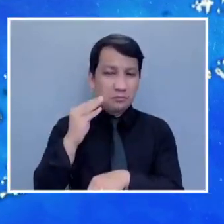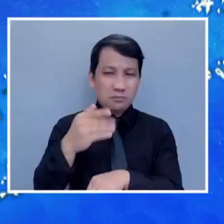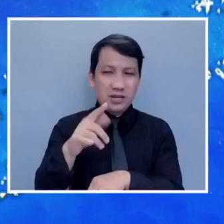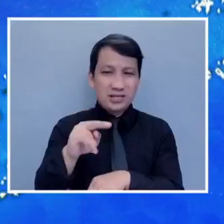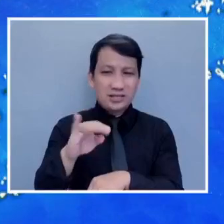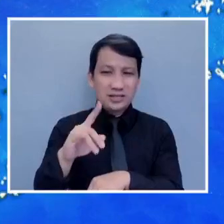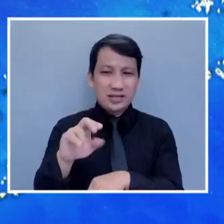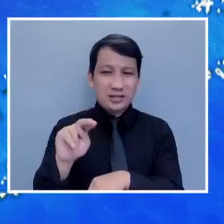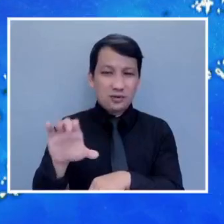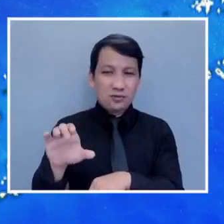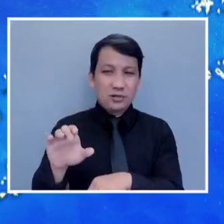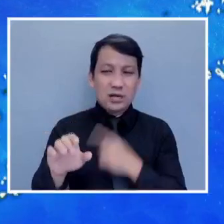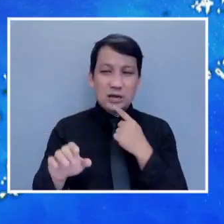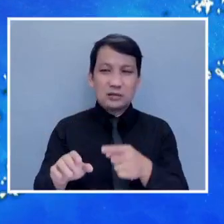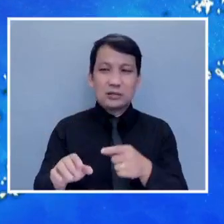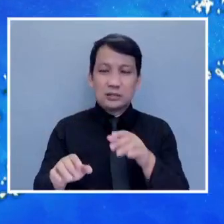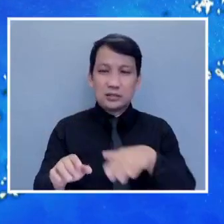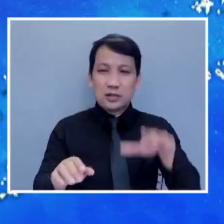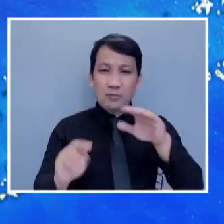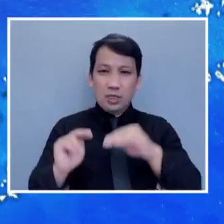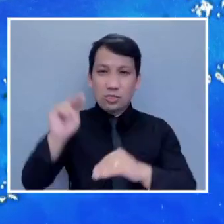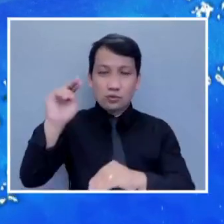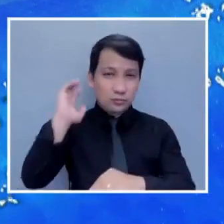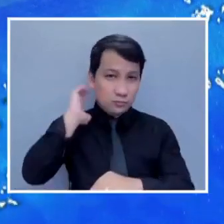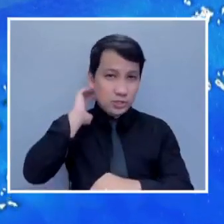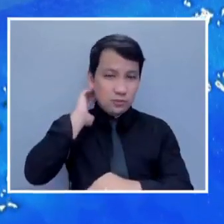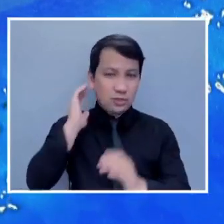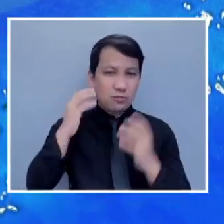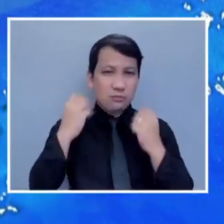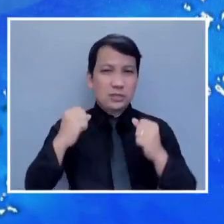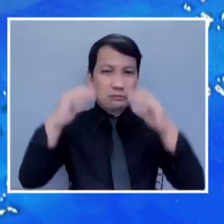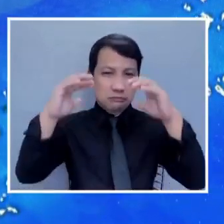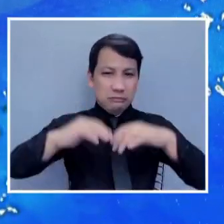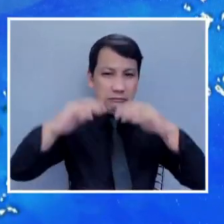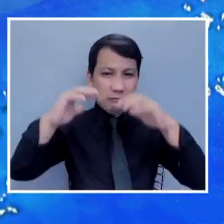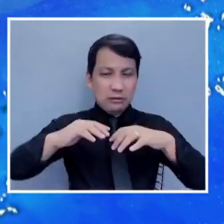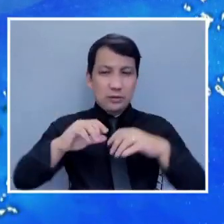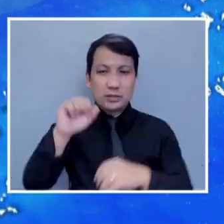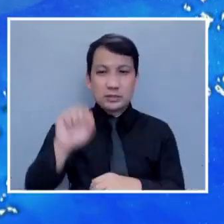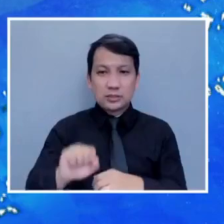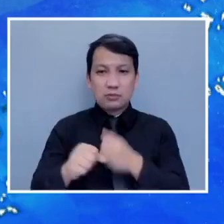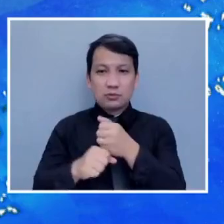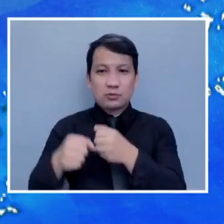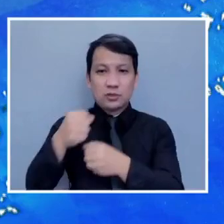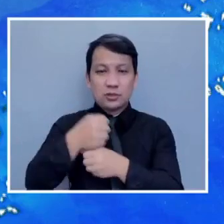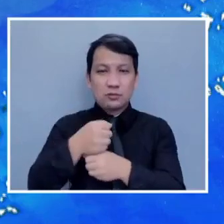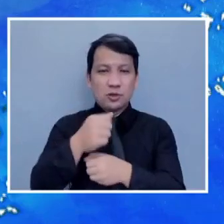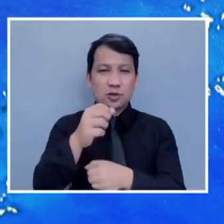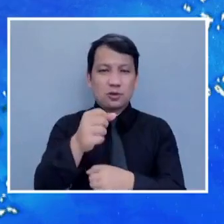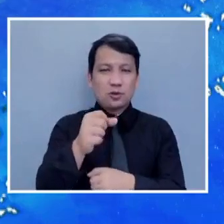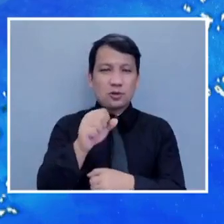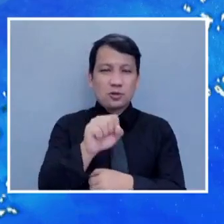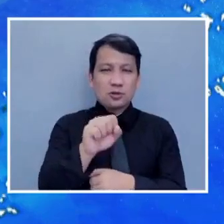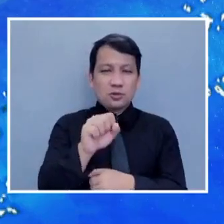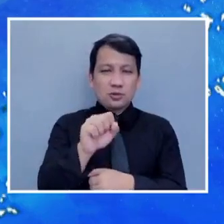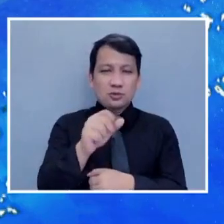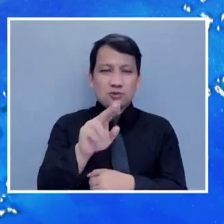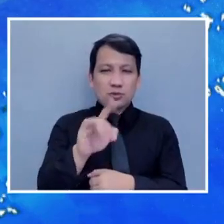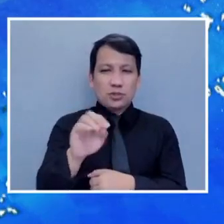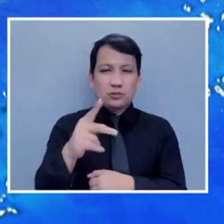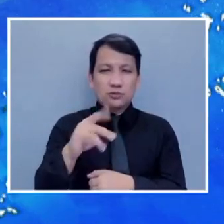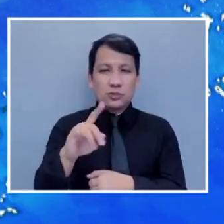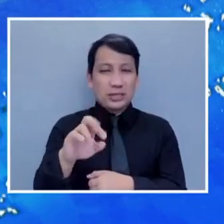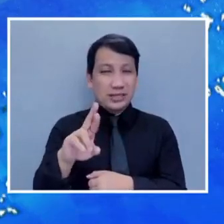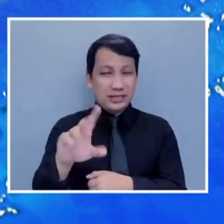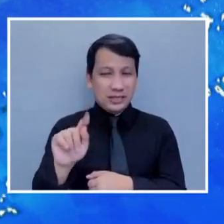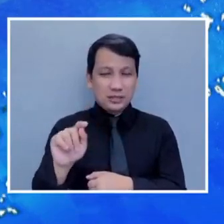pag-ulan sa Caraga at Northern Mindanao at mas malalakas ang ulan sa South Cotabato at Sultan Kudarat. Bandang dapit hapon, may ulan pa rin sa